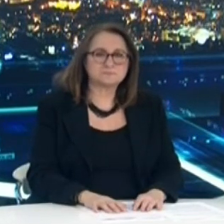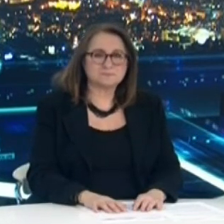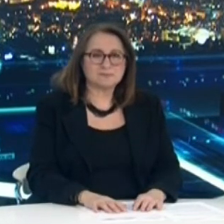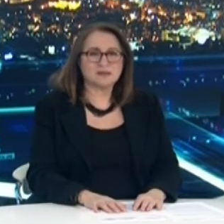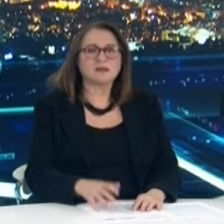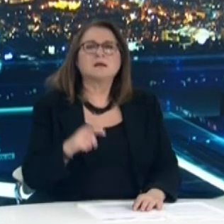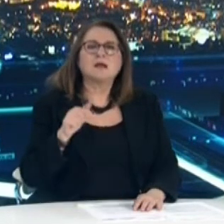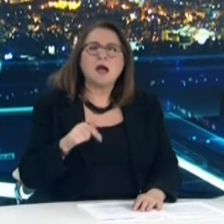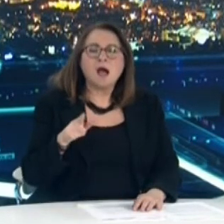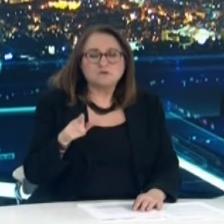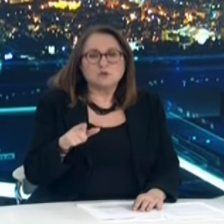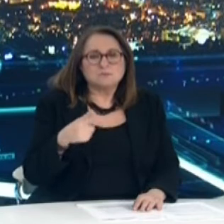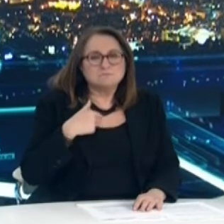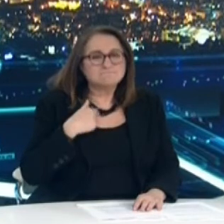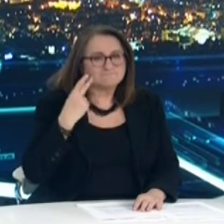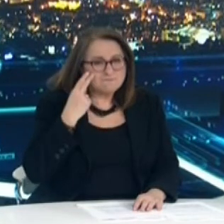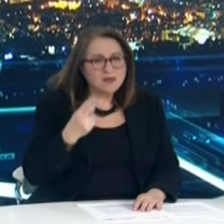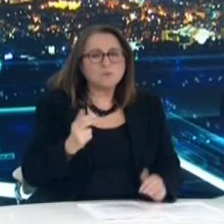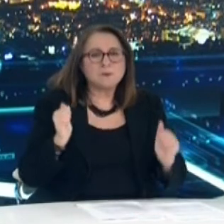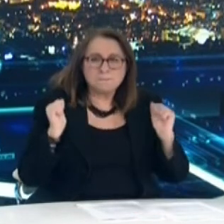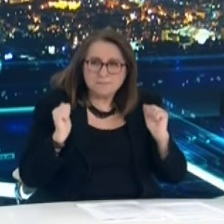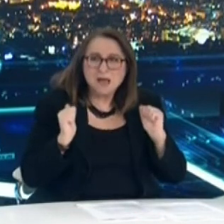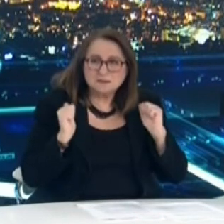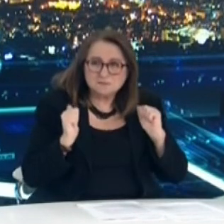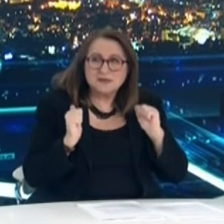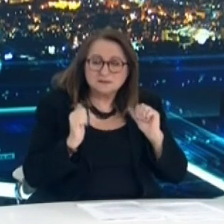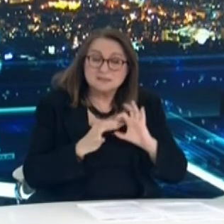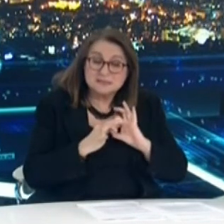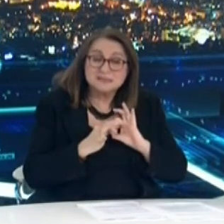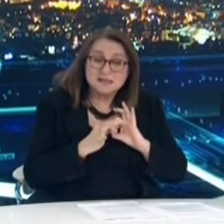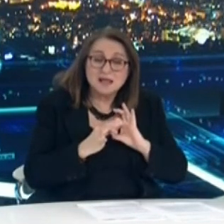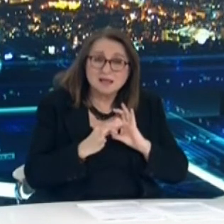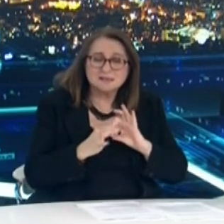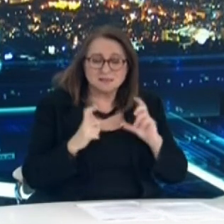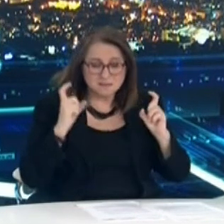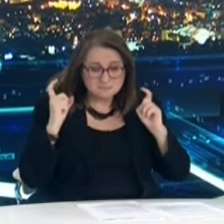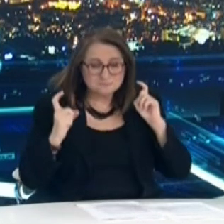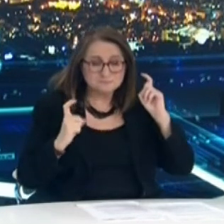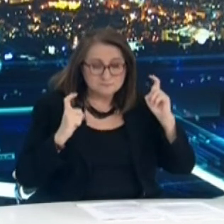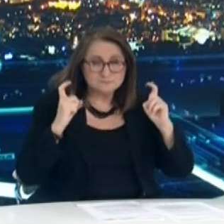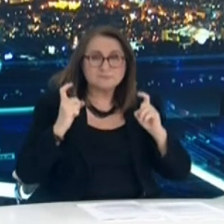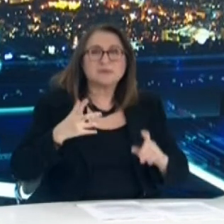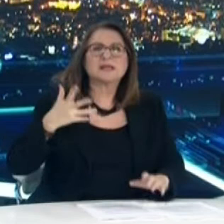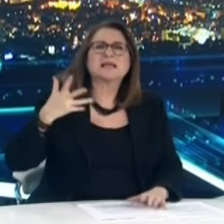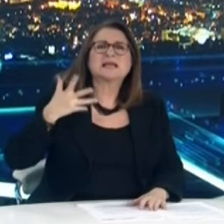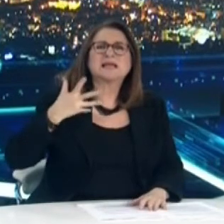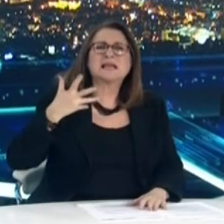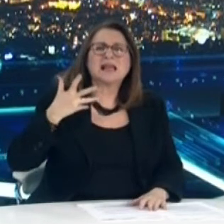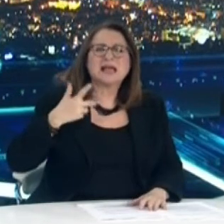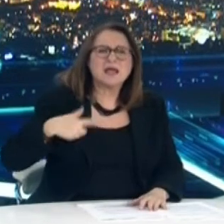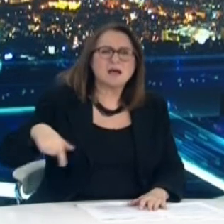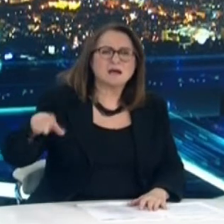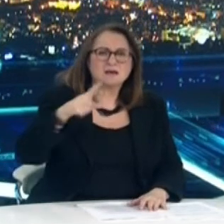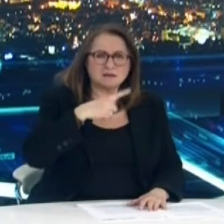μας δίνει την αίσθηση ότι η πίεση παραμένει. Ο μέσος όρος ηλικίας των